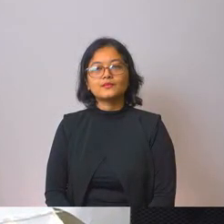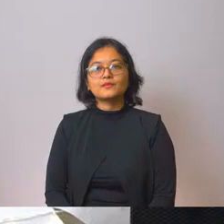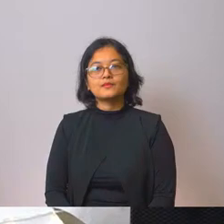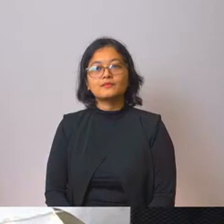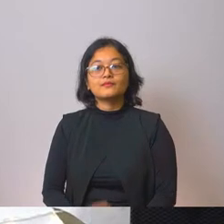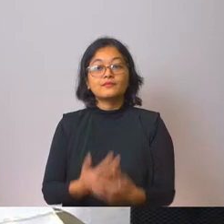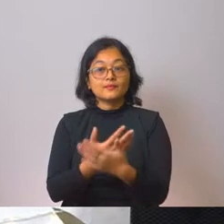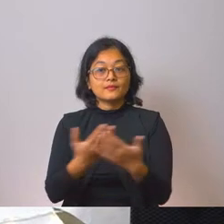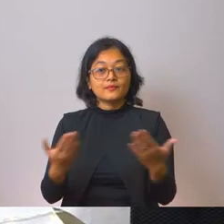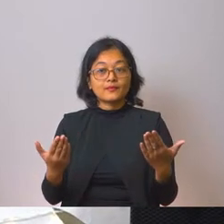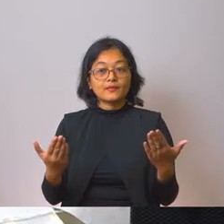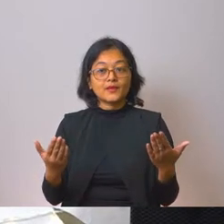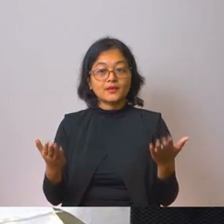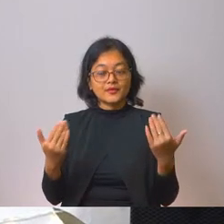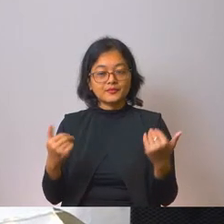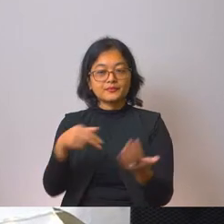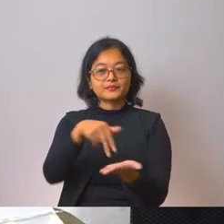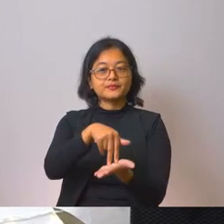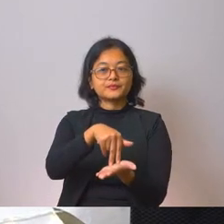jemaat diundang untuk bangkit berdiri.